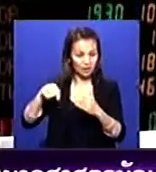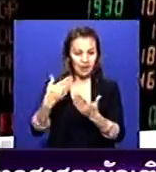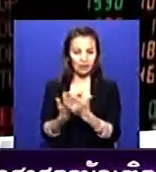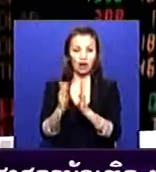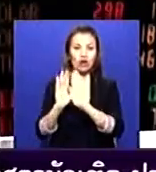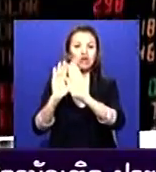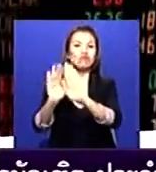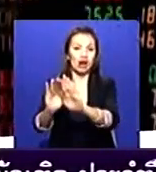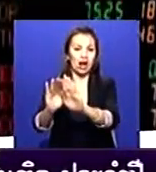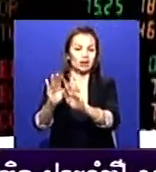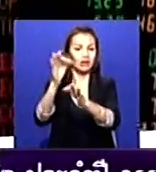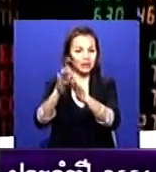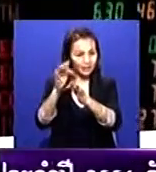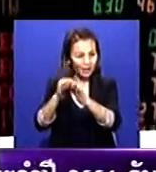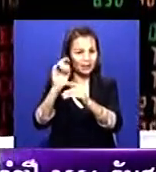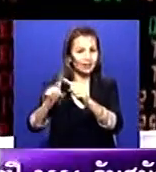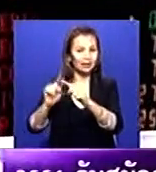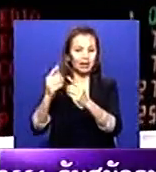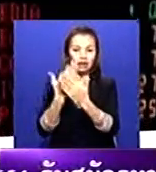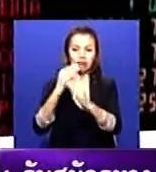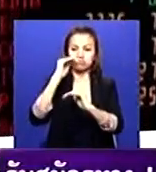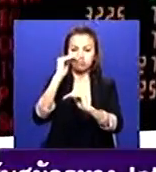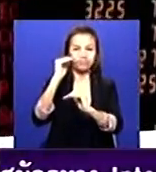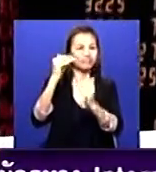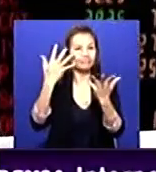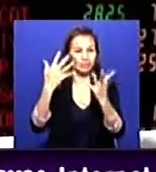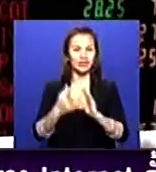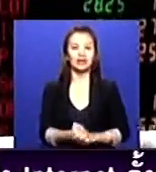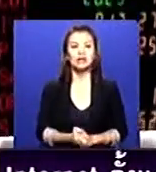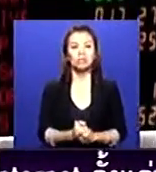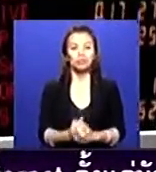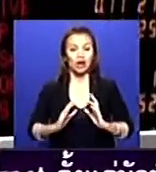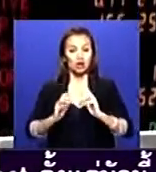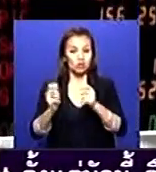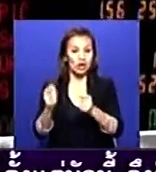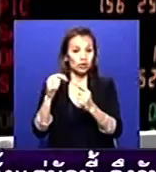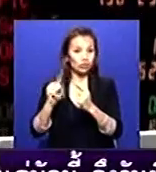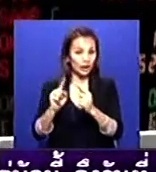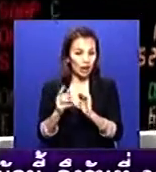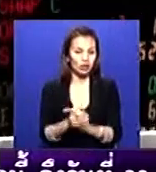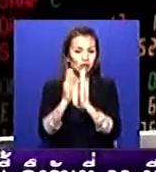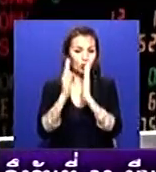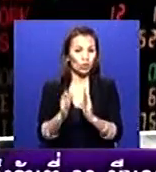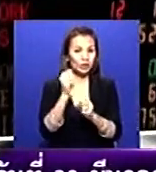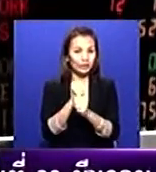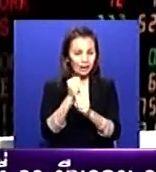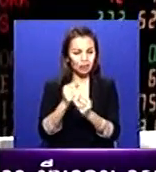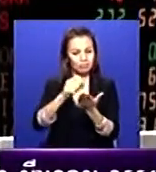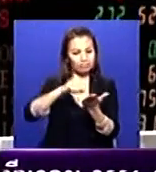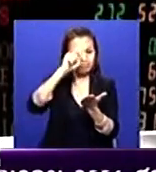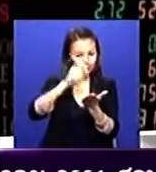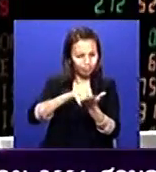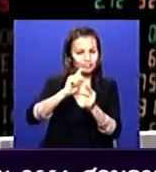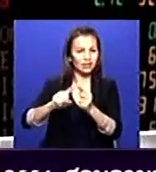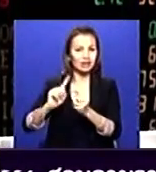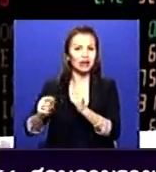ทศกับสถาบันการเงินในประเทศได้ไม่จำกัดวงเงินเช่นกันแล้วก็อนุญาตให้บุคคลในประเทศนั่นแหละค่ะที่ได้ทำธุรกรรมป้องกันความเสี่ยงจากอัตรา